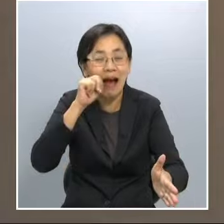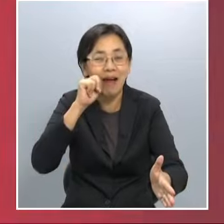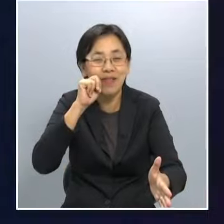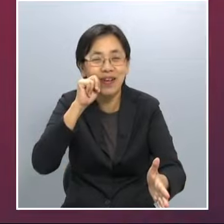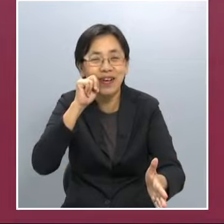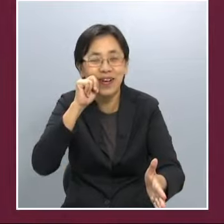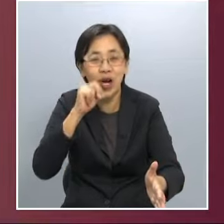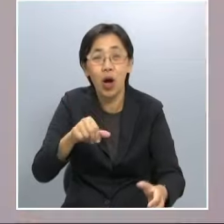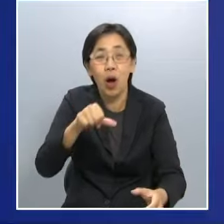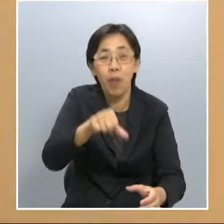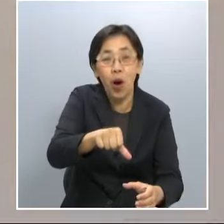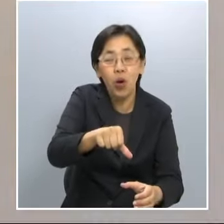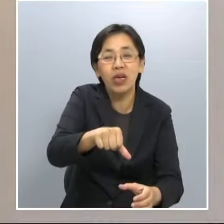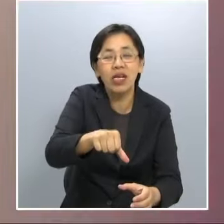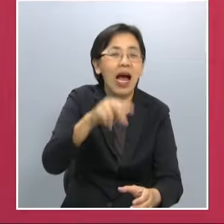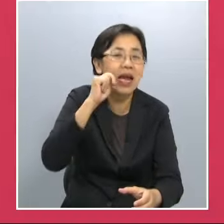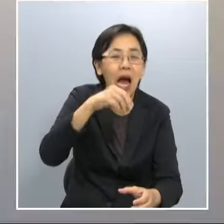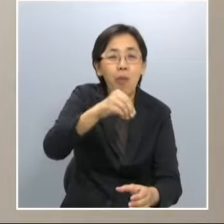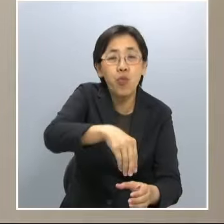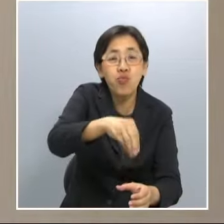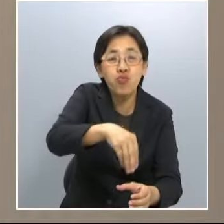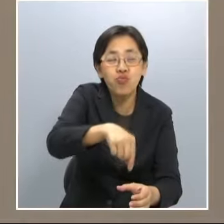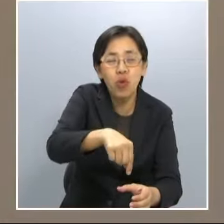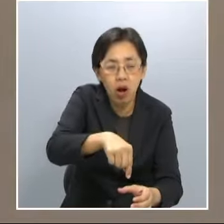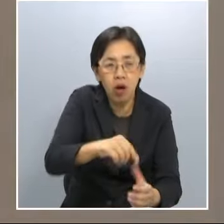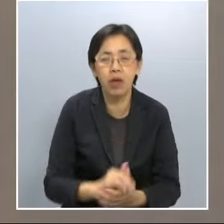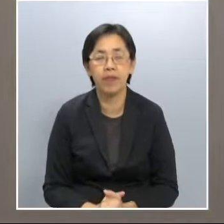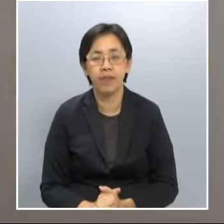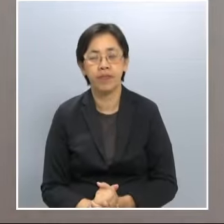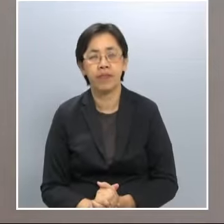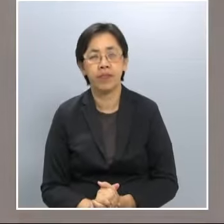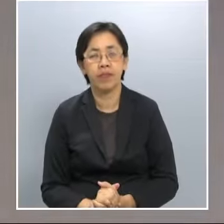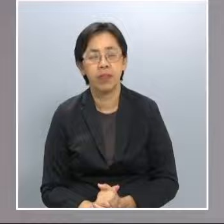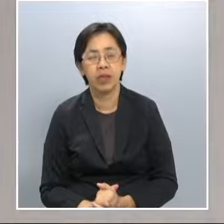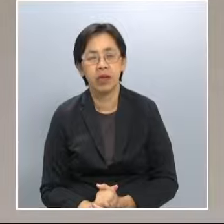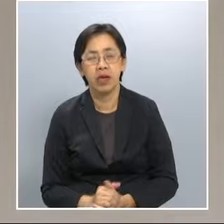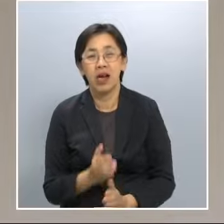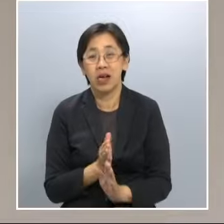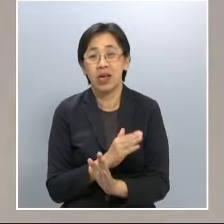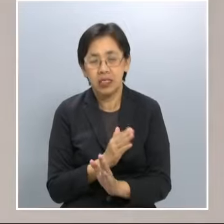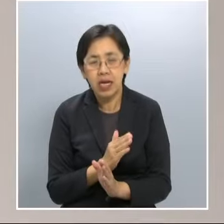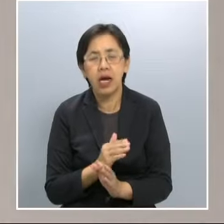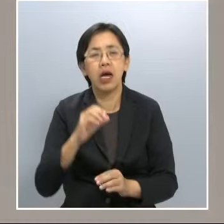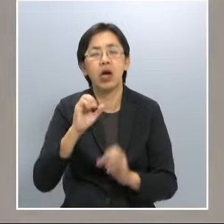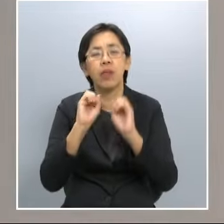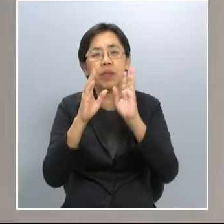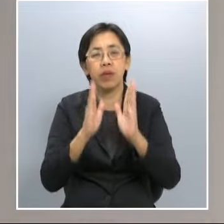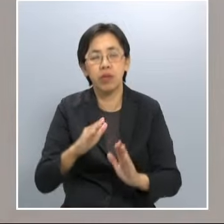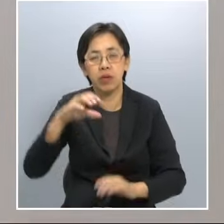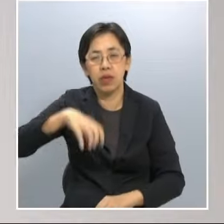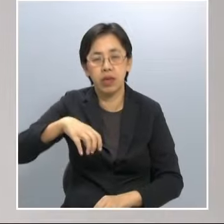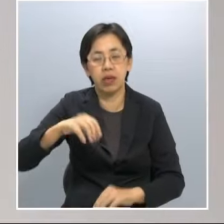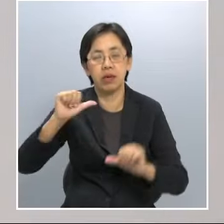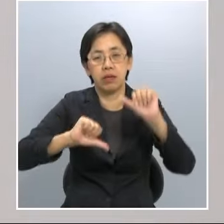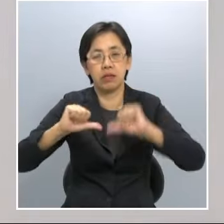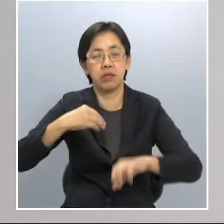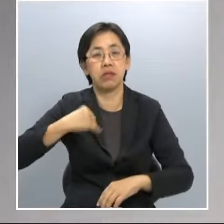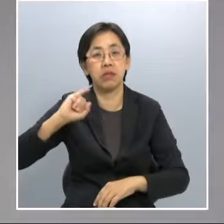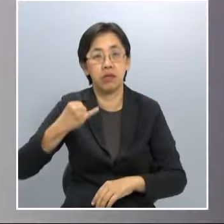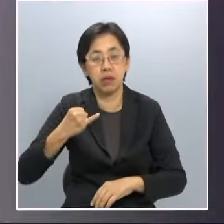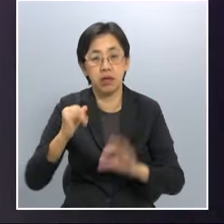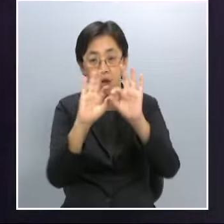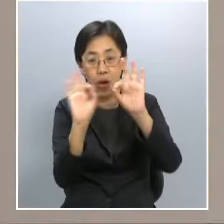เมื่อสักครู่ที่ผ่านมาอาจารย์เจษฎาเด่นดวงบริพันธ์อาจารย์คณะวิทยาศาสตร์จุฬาได้โพสต์ข้อความ